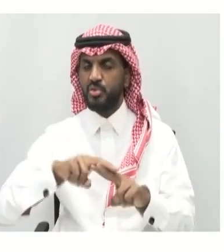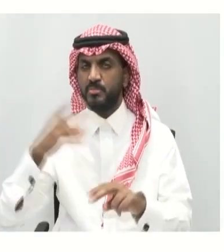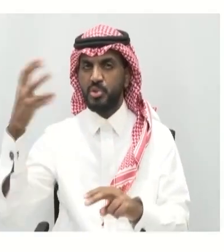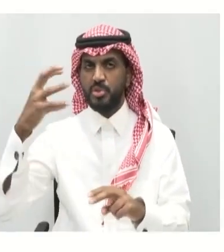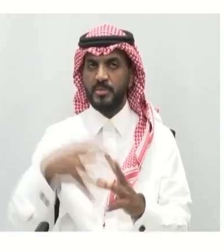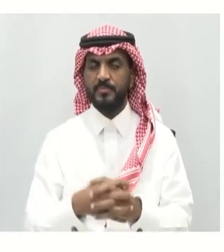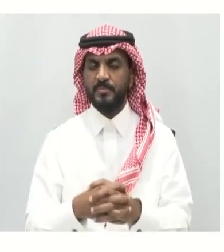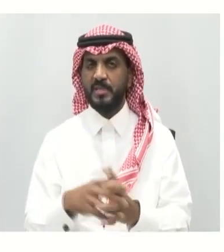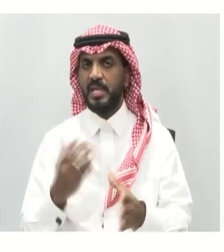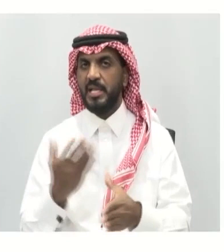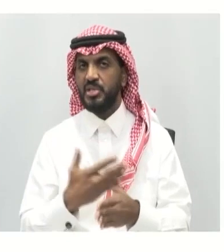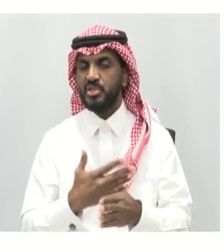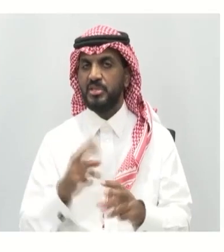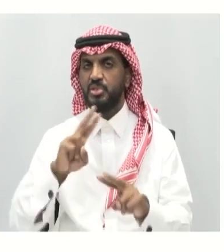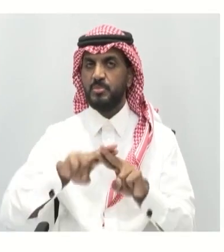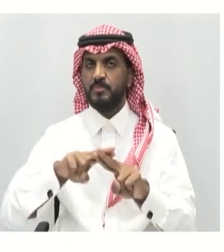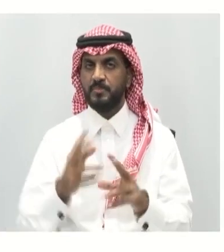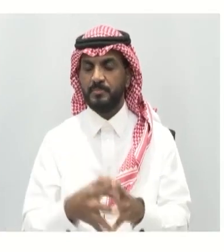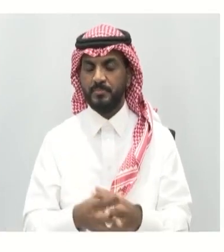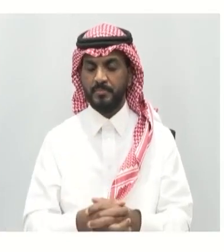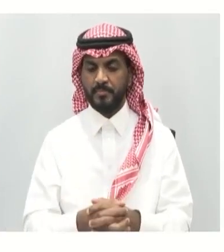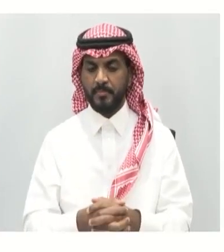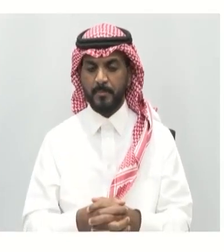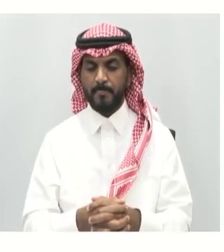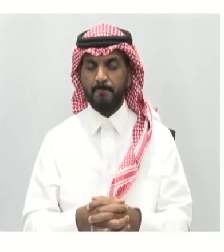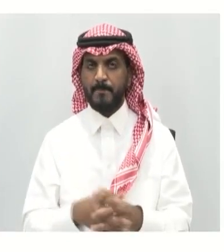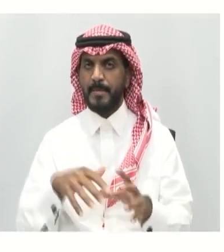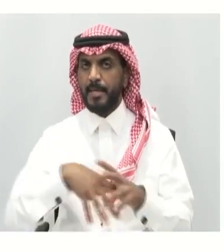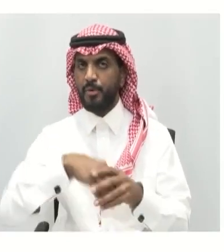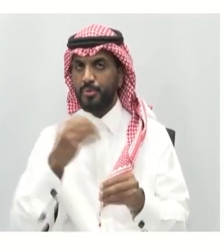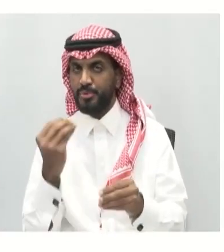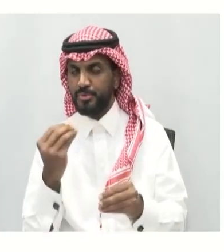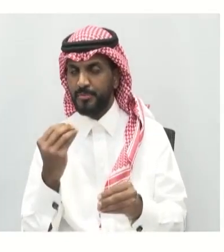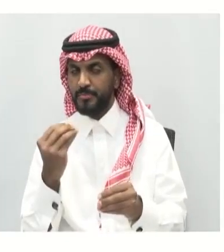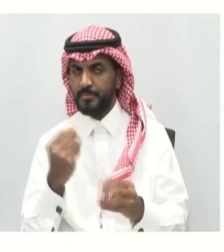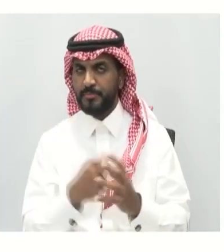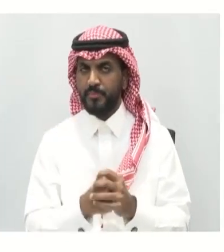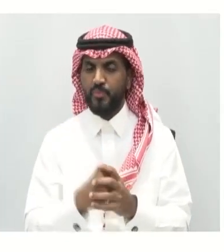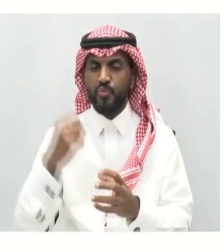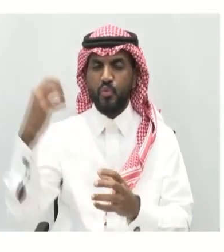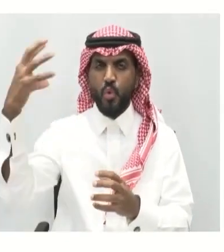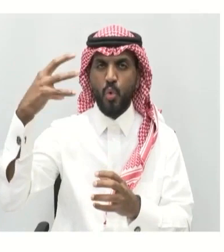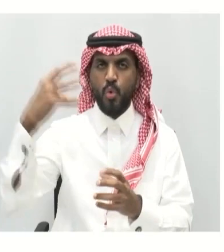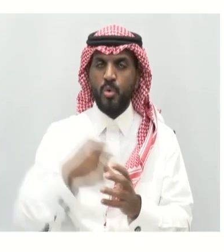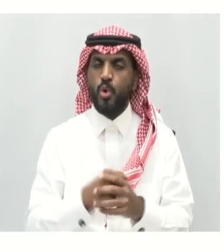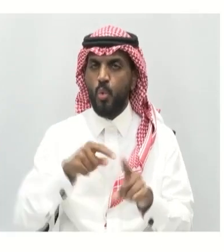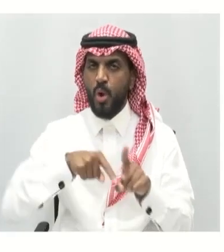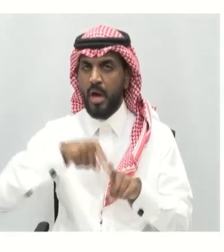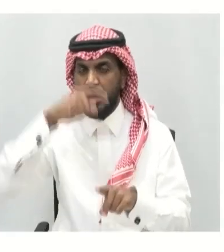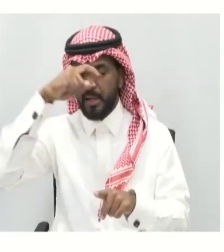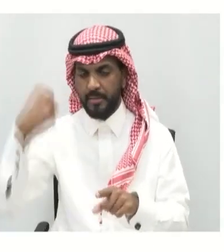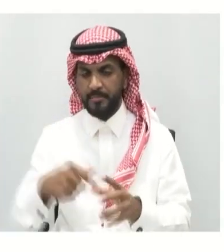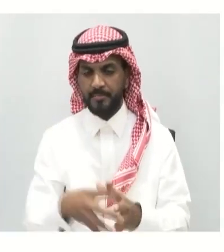ليش ناه نجم لانه يطلع من نفسه ضوء وحراره